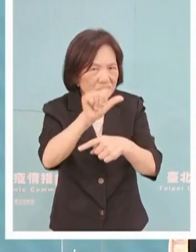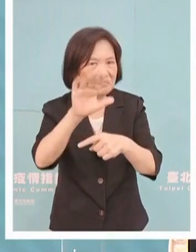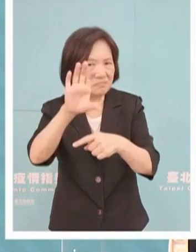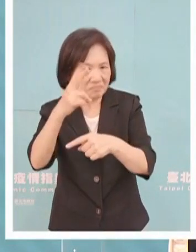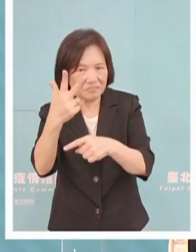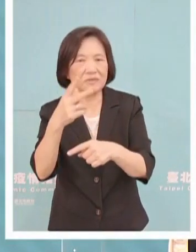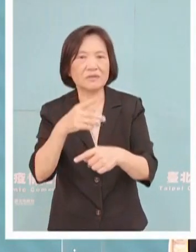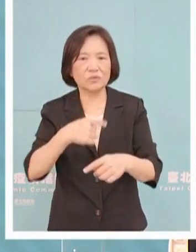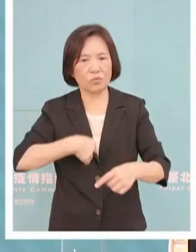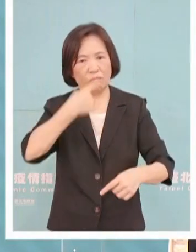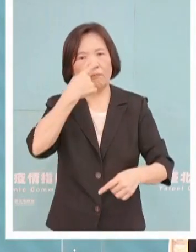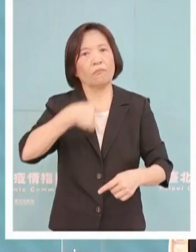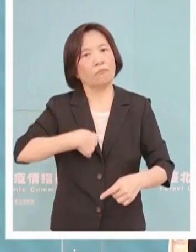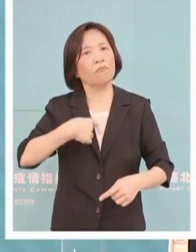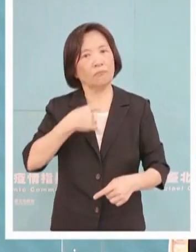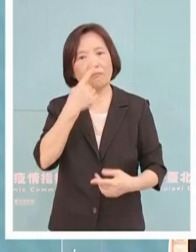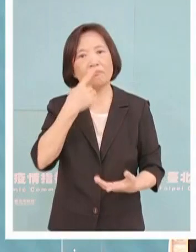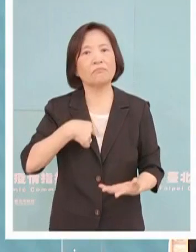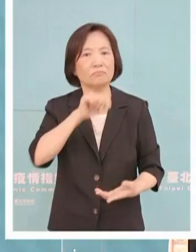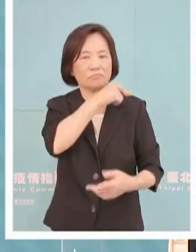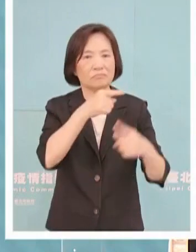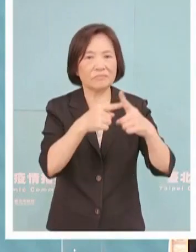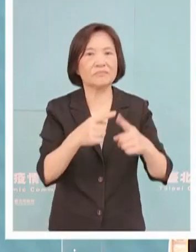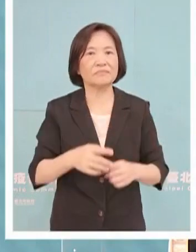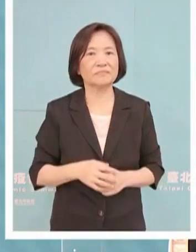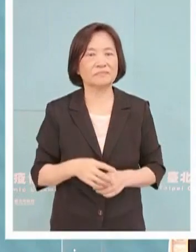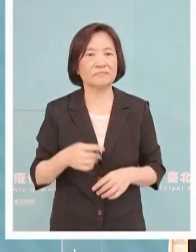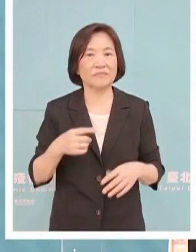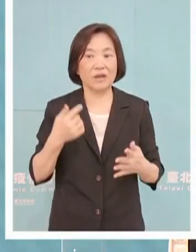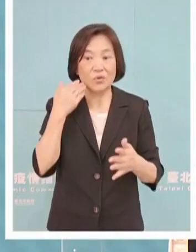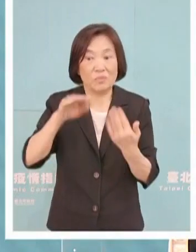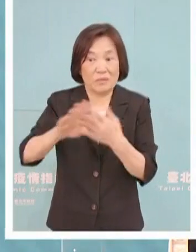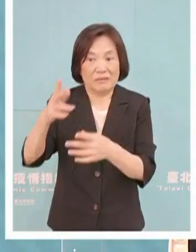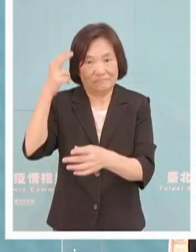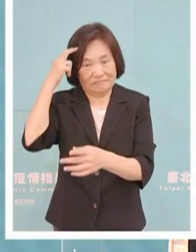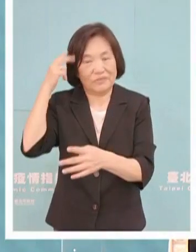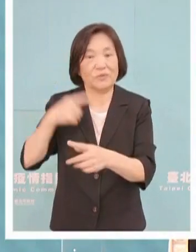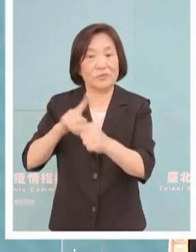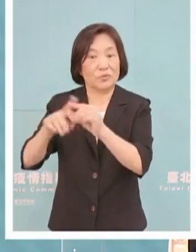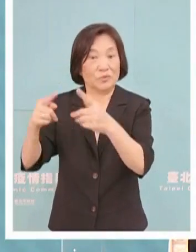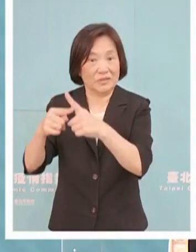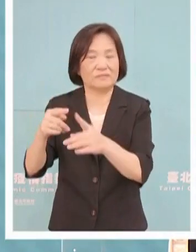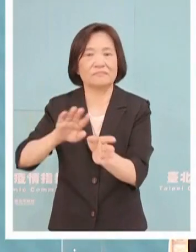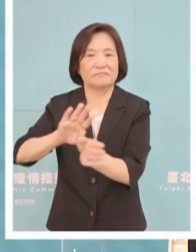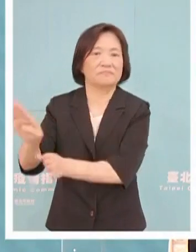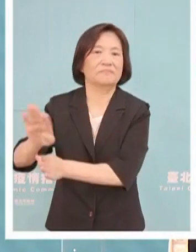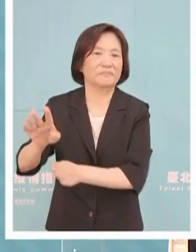95%到97%的。当然他有没有加我是中国人那是另外一回事，就认同我是台湾人